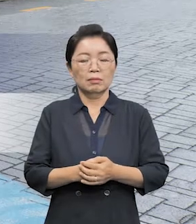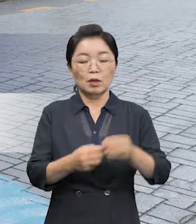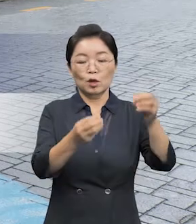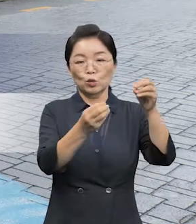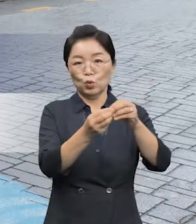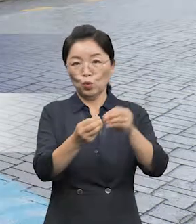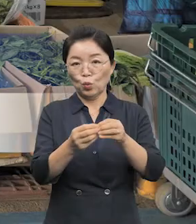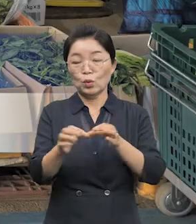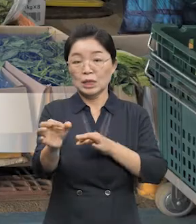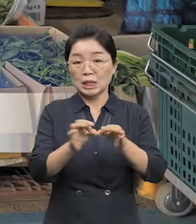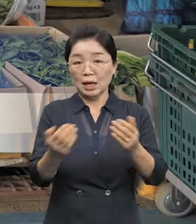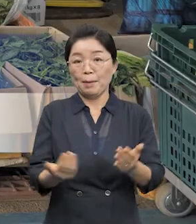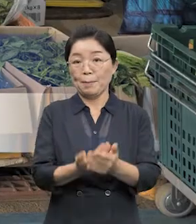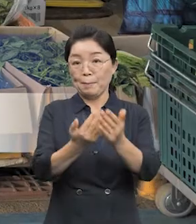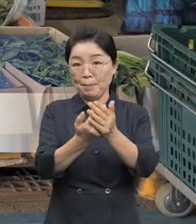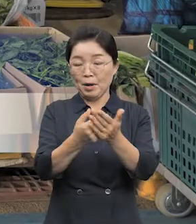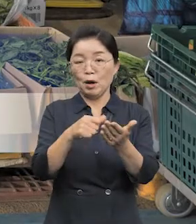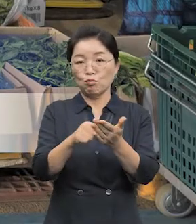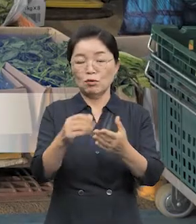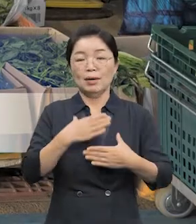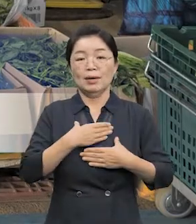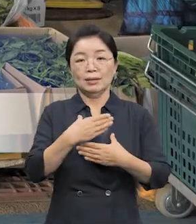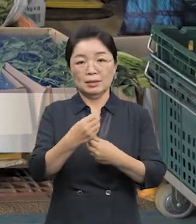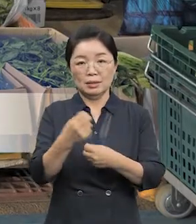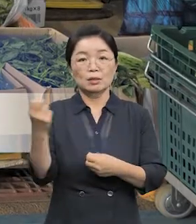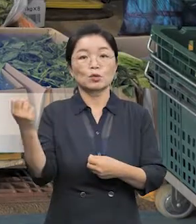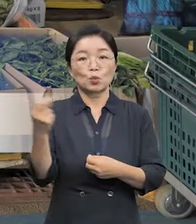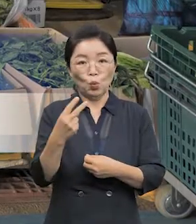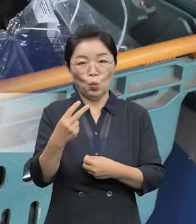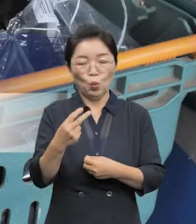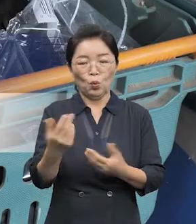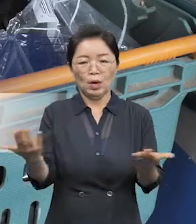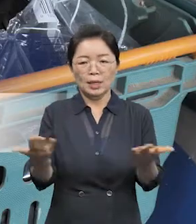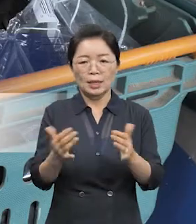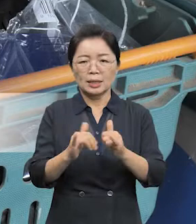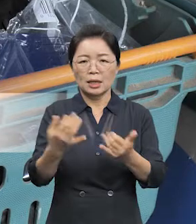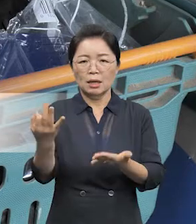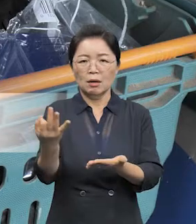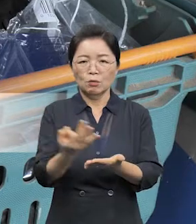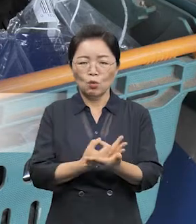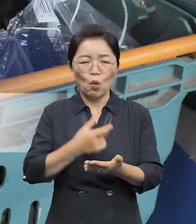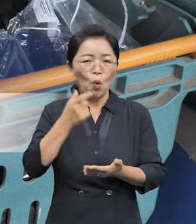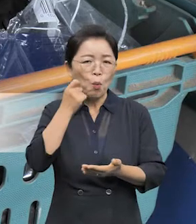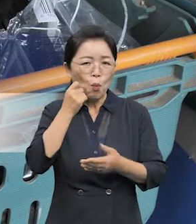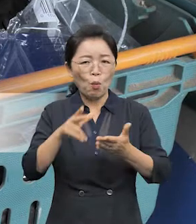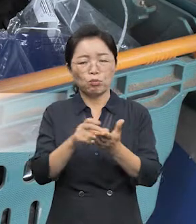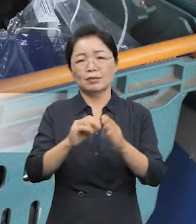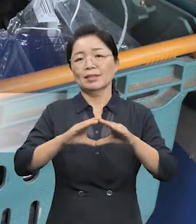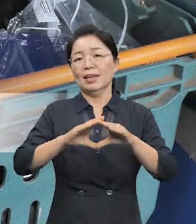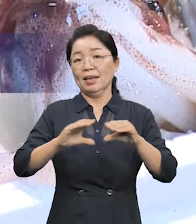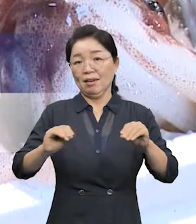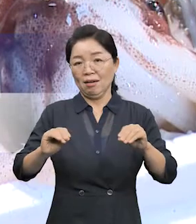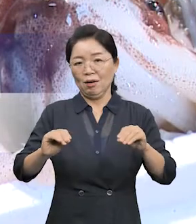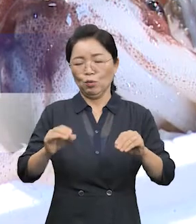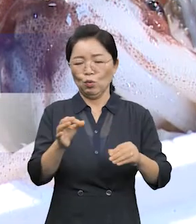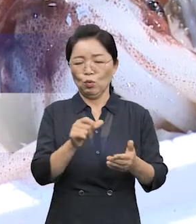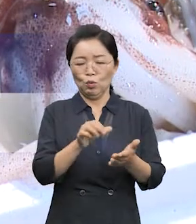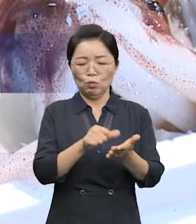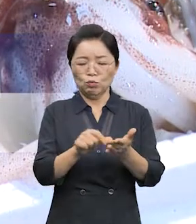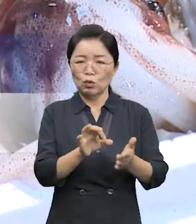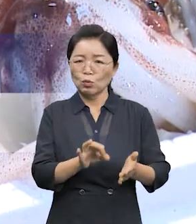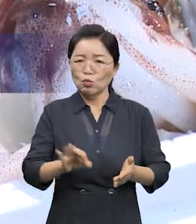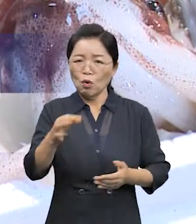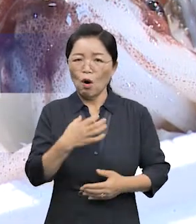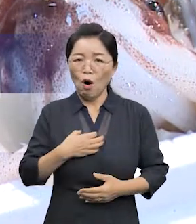물가안정대책으로 전통시장 활성화 및 물가안정, 근로자 체불임금 해소 방안을 마련했으며 물가 상승에 우려가